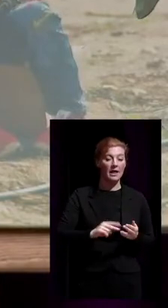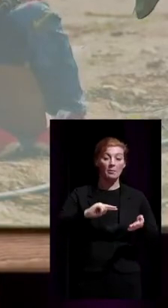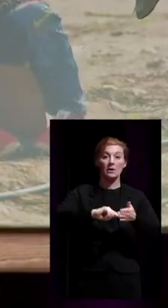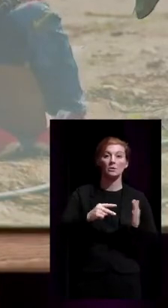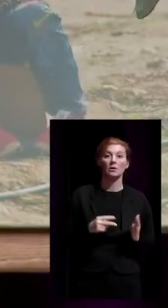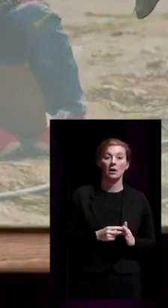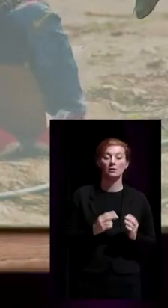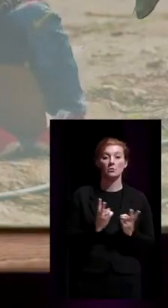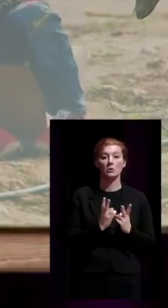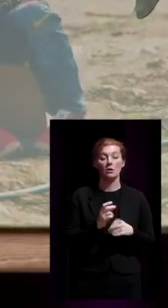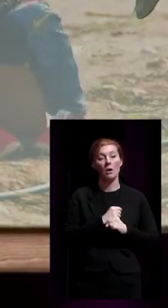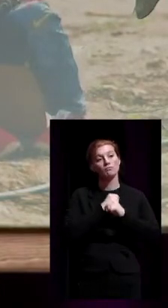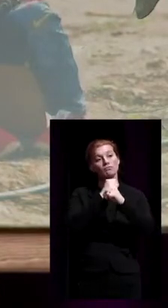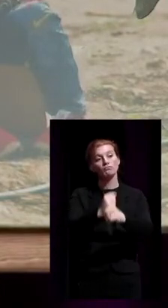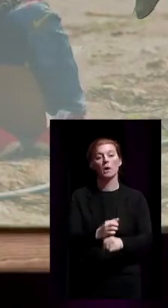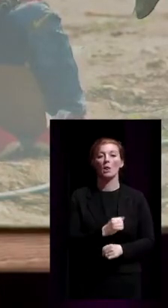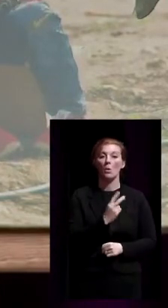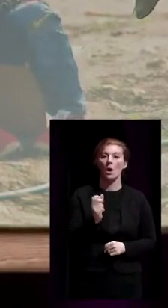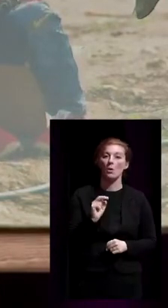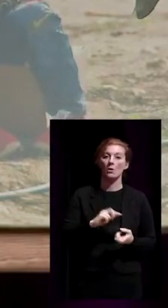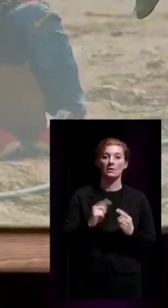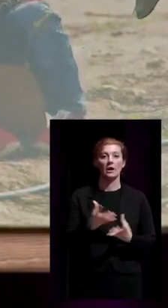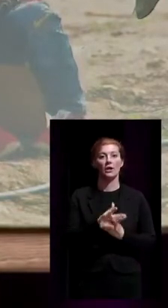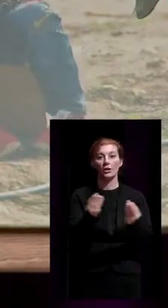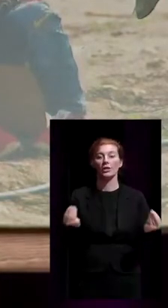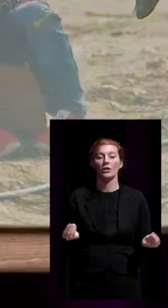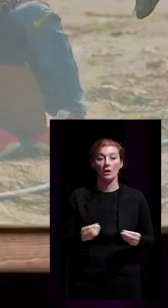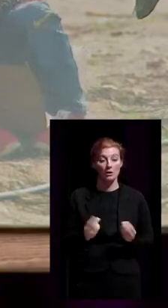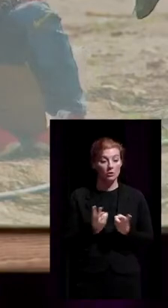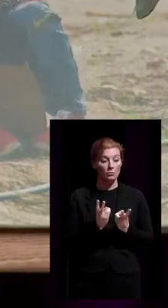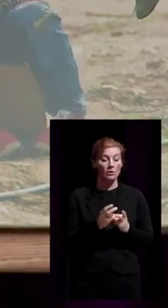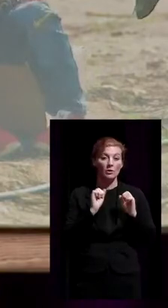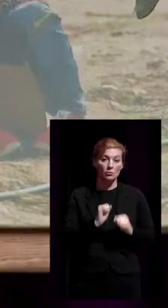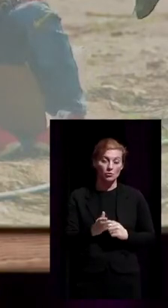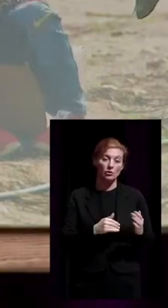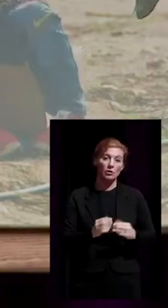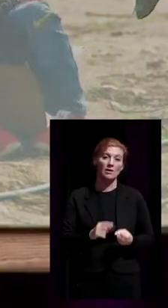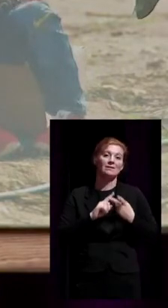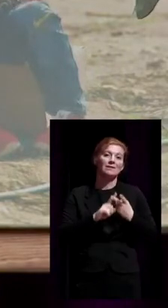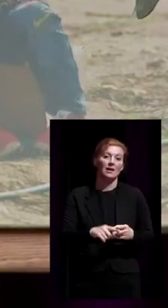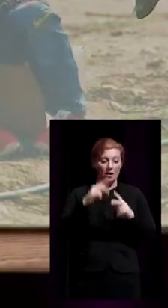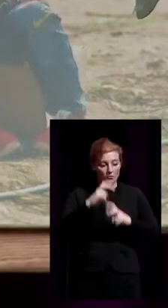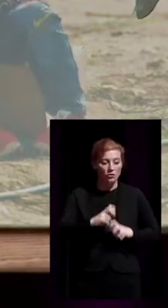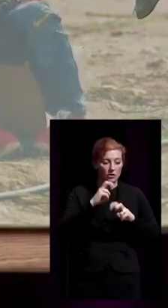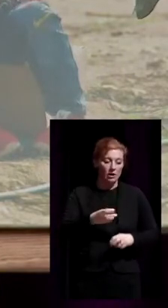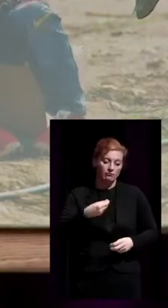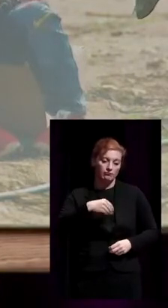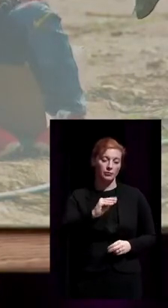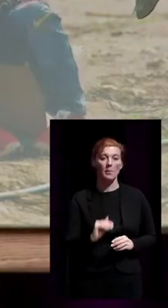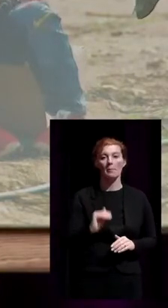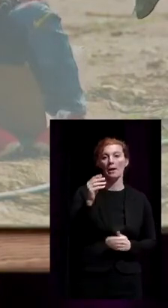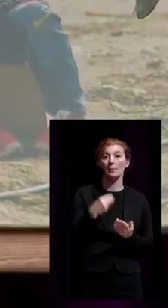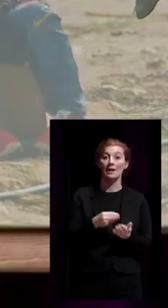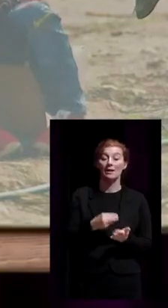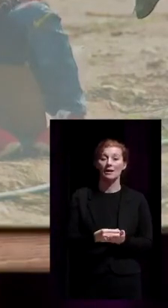förfaller efter ett par, tre år, och man måste kanske göra omforskning eller åtminstone investera nya pengar igen. Och det här är ett exempel på ett